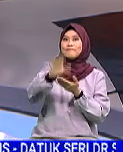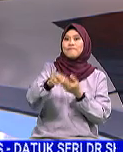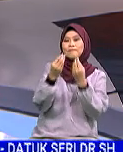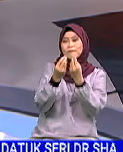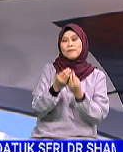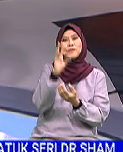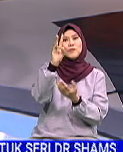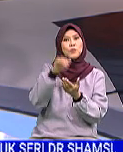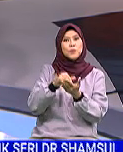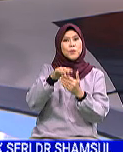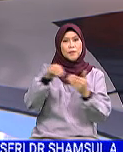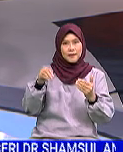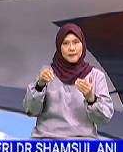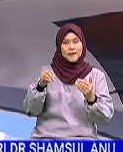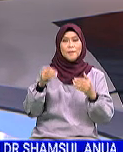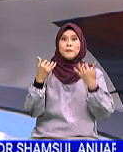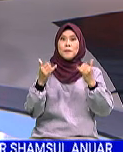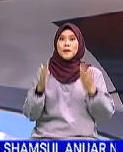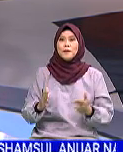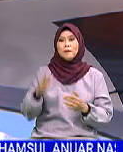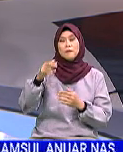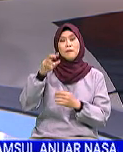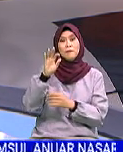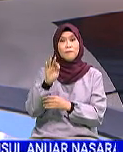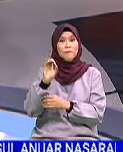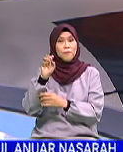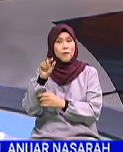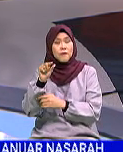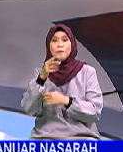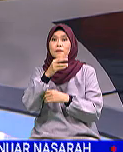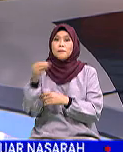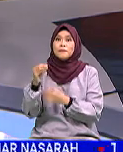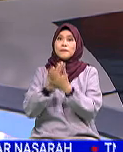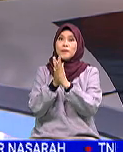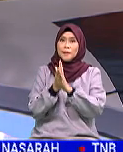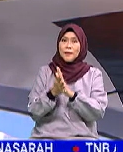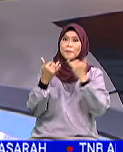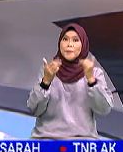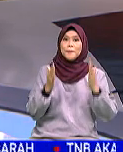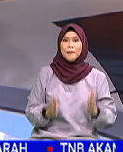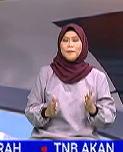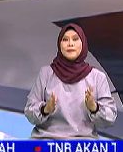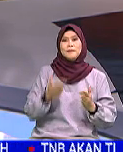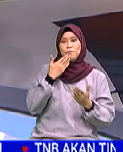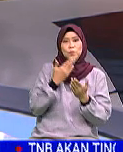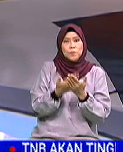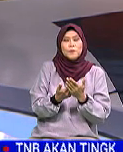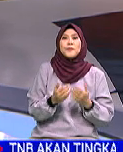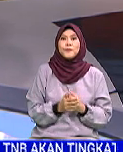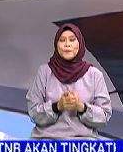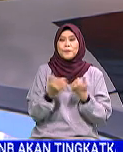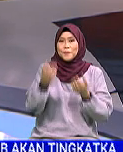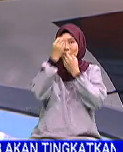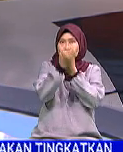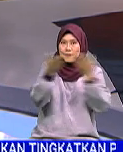berjumlah RM7,000. Selain pemainnya, Paul Mefong turut dipilih sebagai pemain paling bernilai. Laporan penuh kita